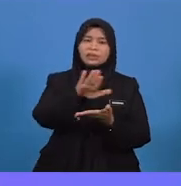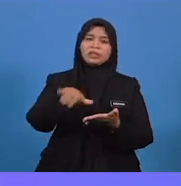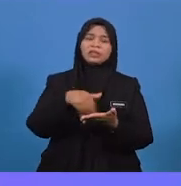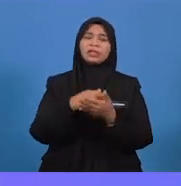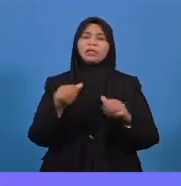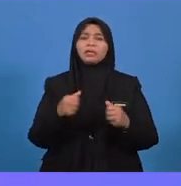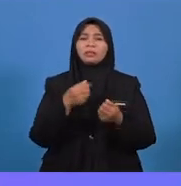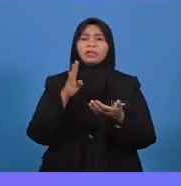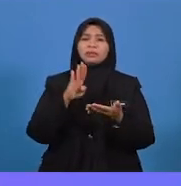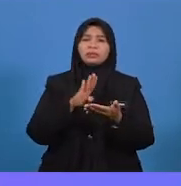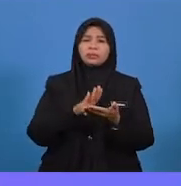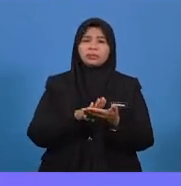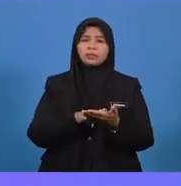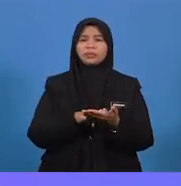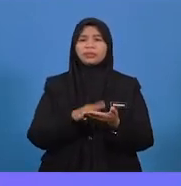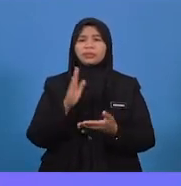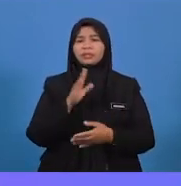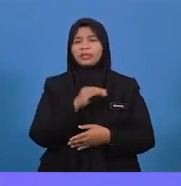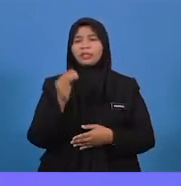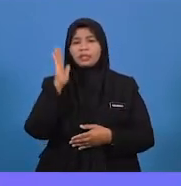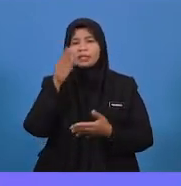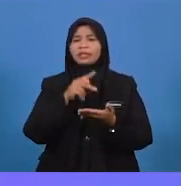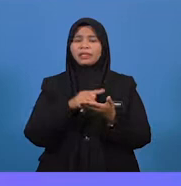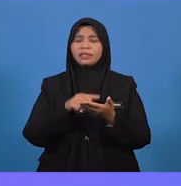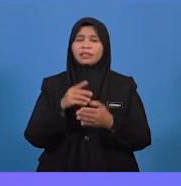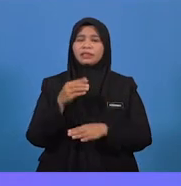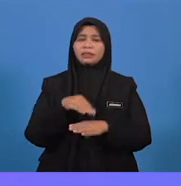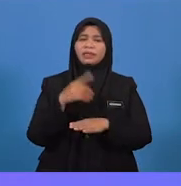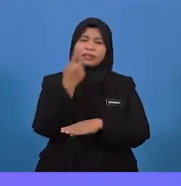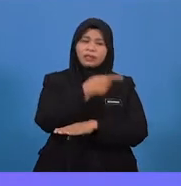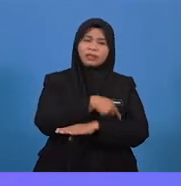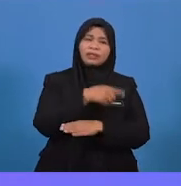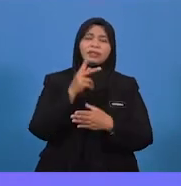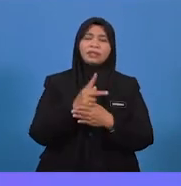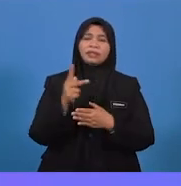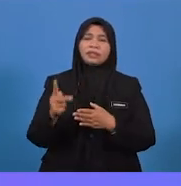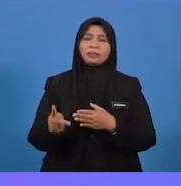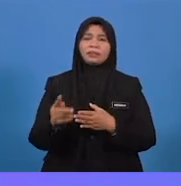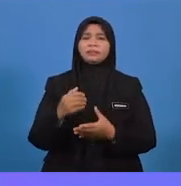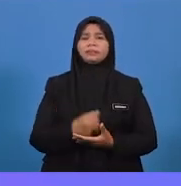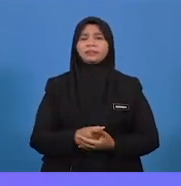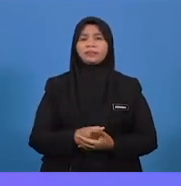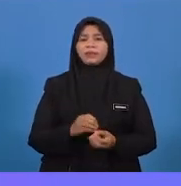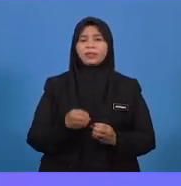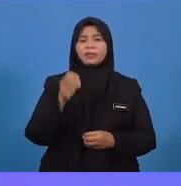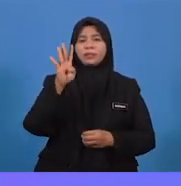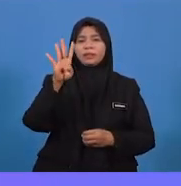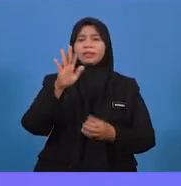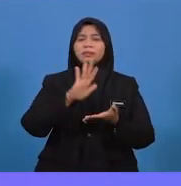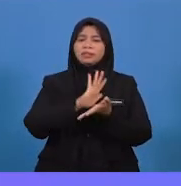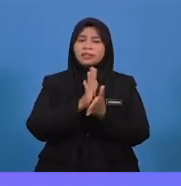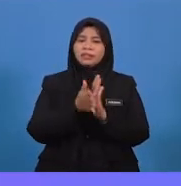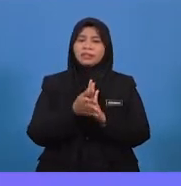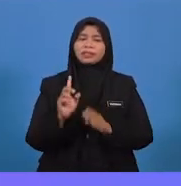mencatat segala amalan buruk dan akan dihisap pada hari kiamat. Hikmah beriman kepada malaikat yang keempat